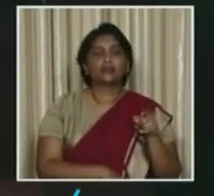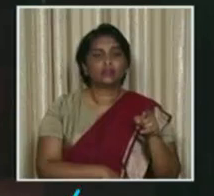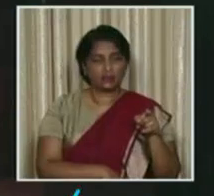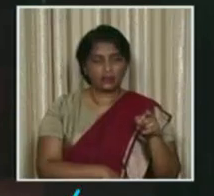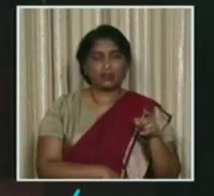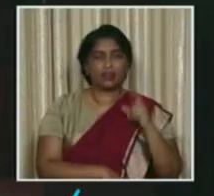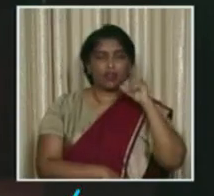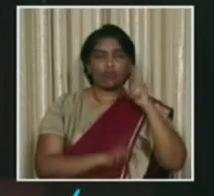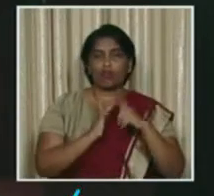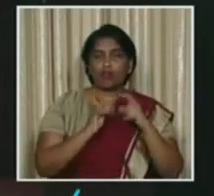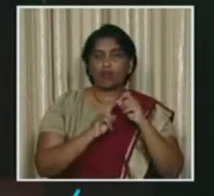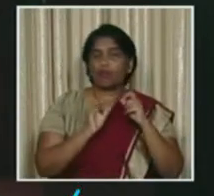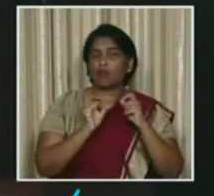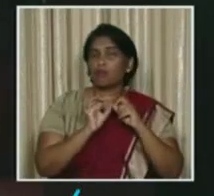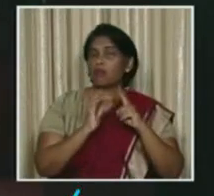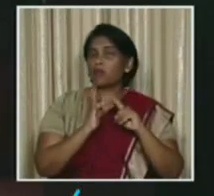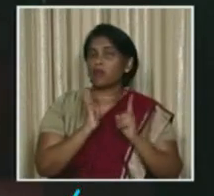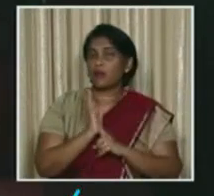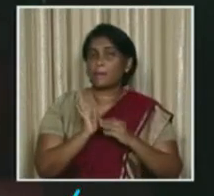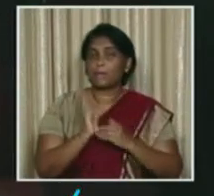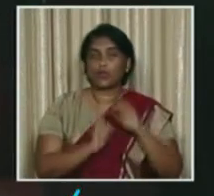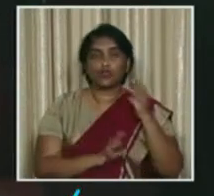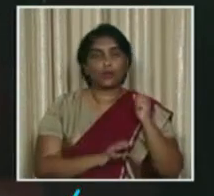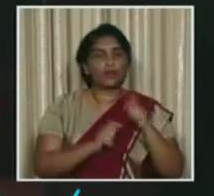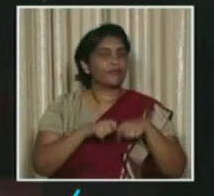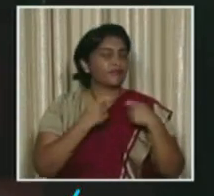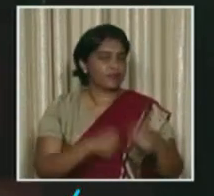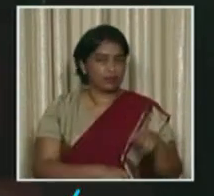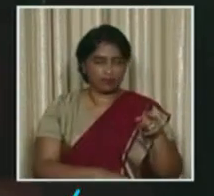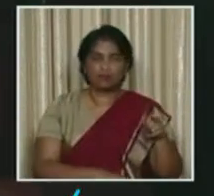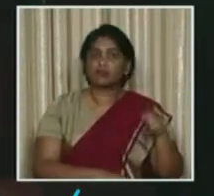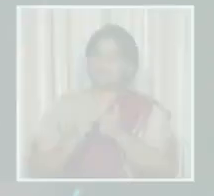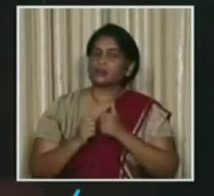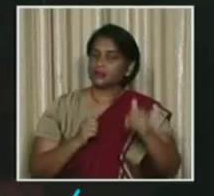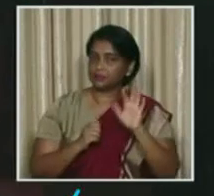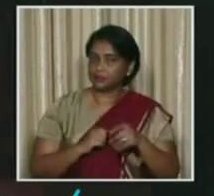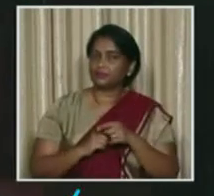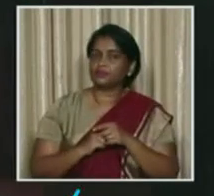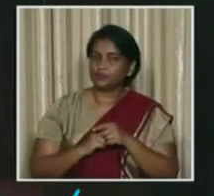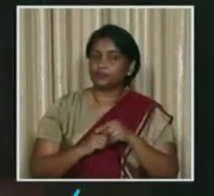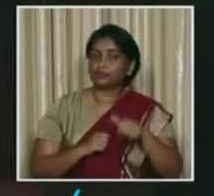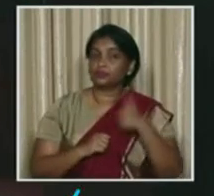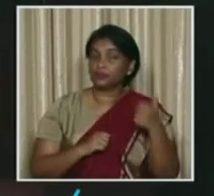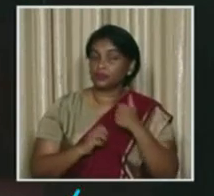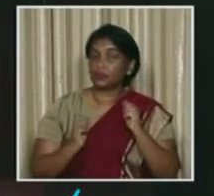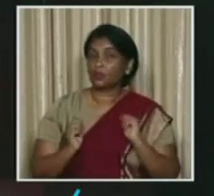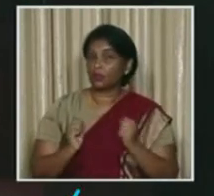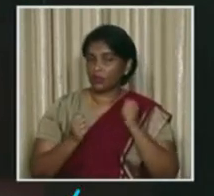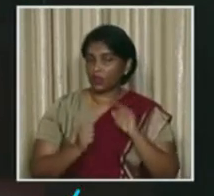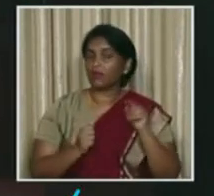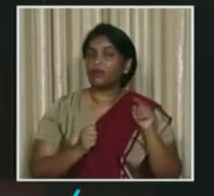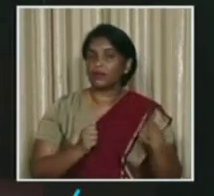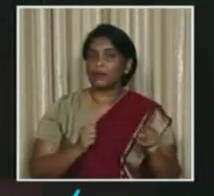කරන්න. කෝබෝල්ට් යන්ත්‍රය වෙනුවෙන් මිලියන 350ක් වැය කරන්නට ඒ අය උත්සාහ දරනවා. දැන් අලුත්ම උත්සාහයක් තියෙනවා